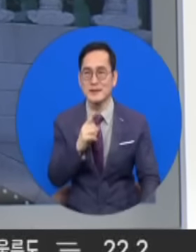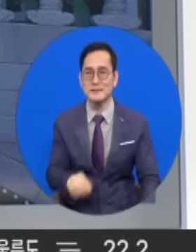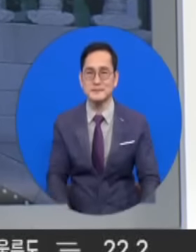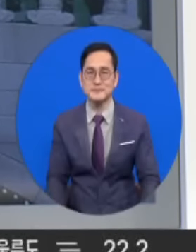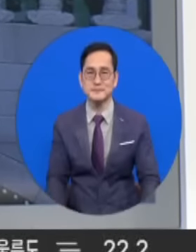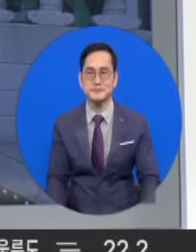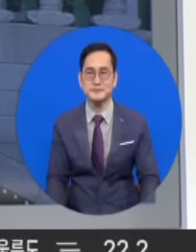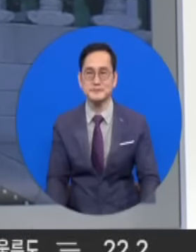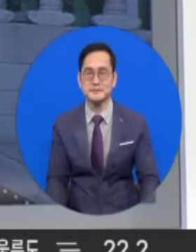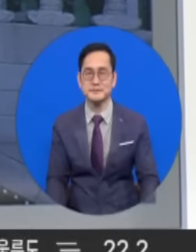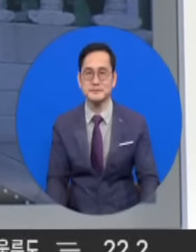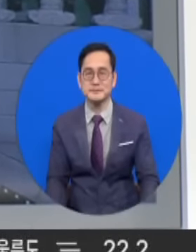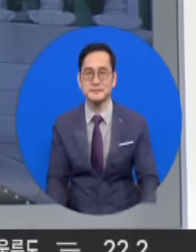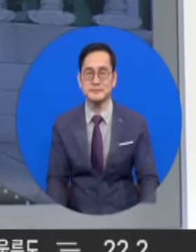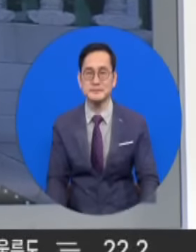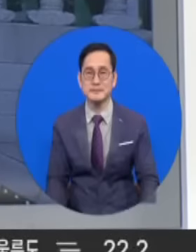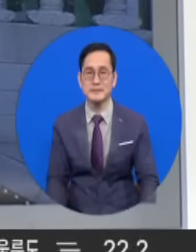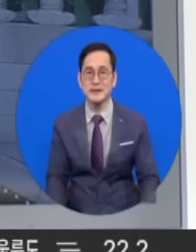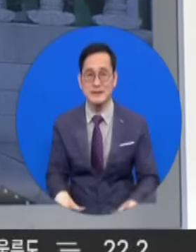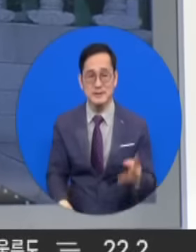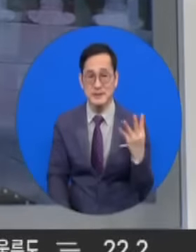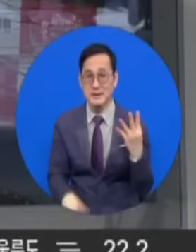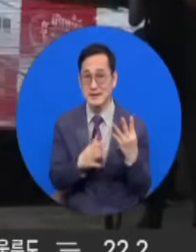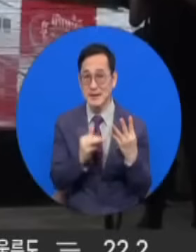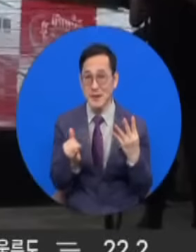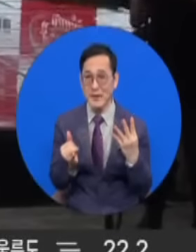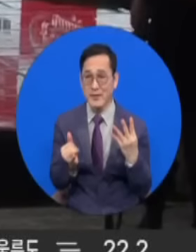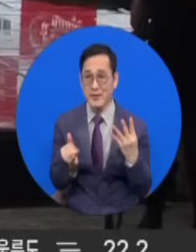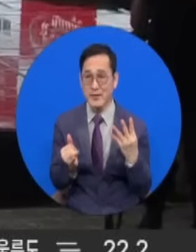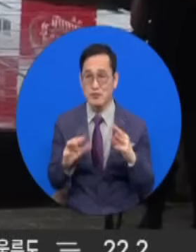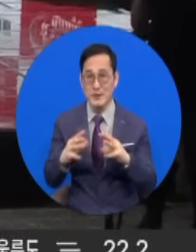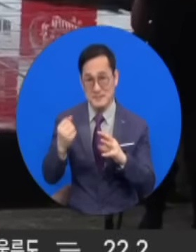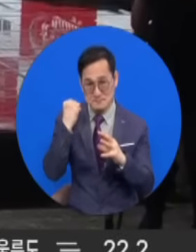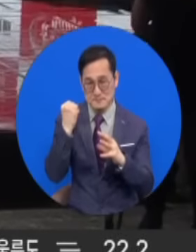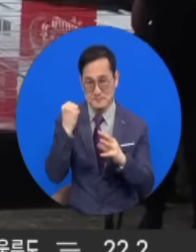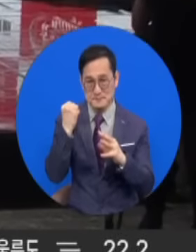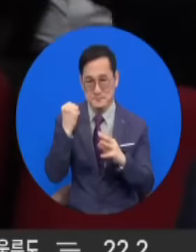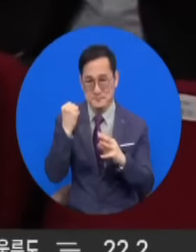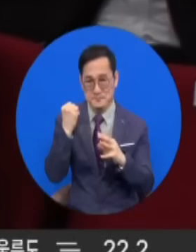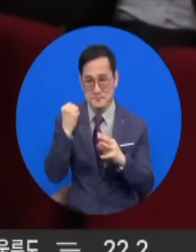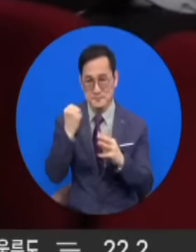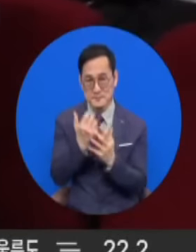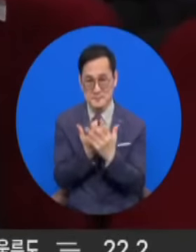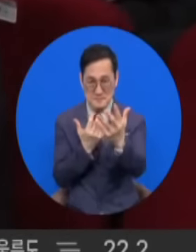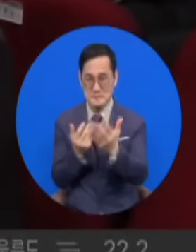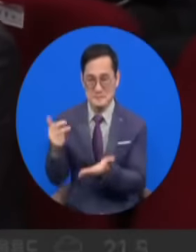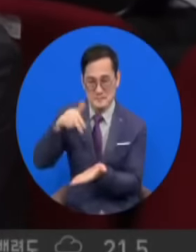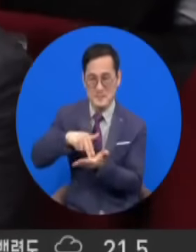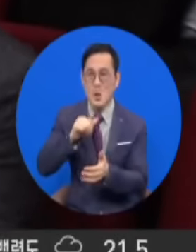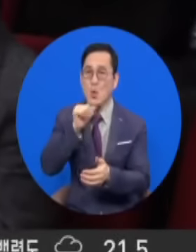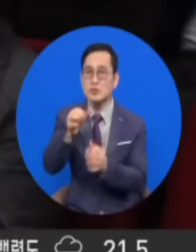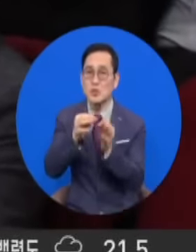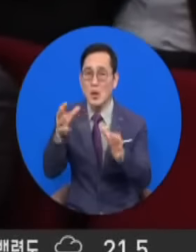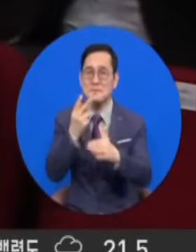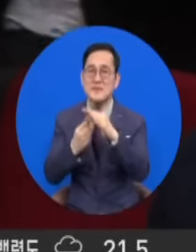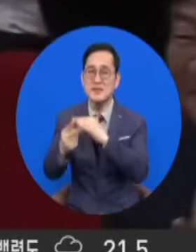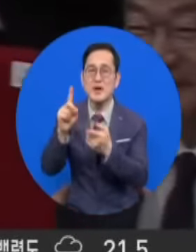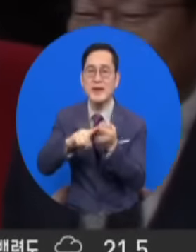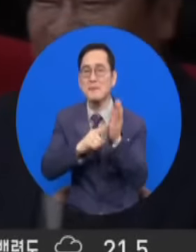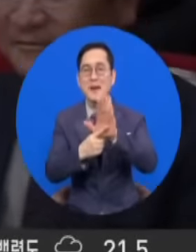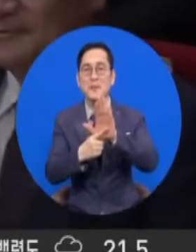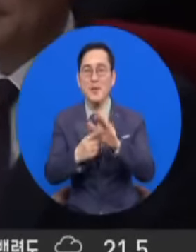이른바 정견 발표가 국민의힘에서 이루어지고 있습니다. 현장을 한번 보시죠. 5분 비전 발표회라고 하는데